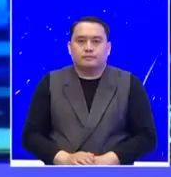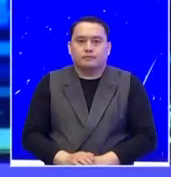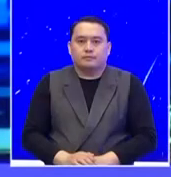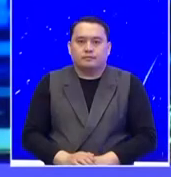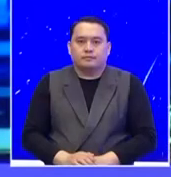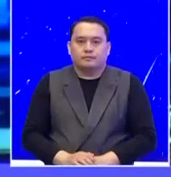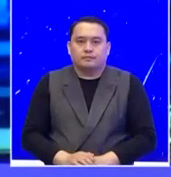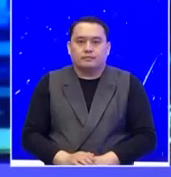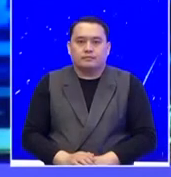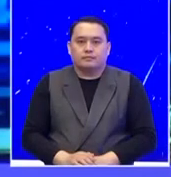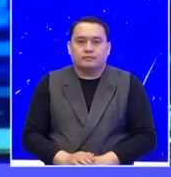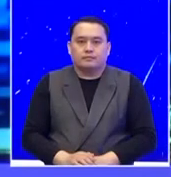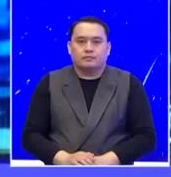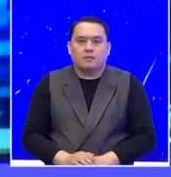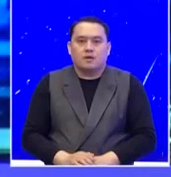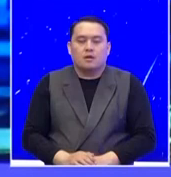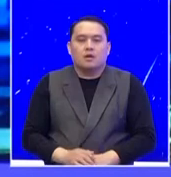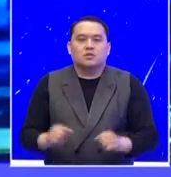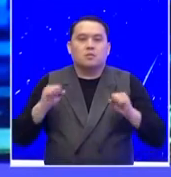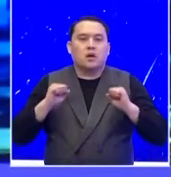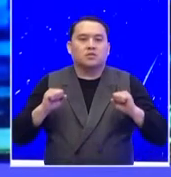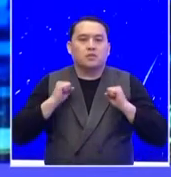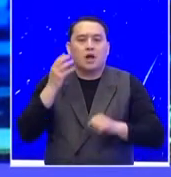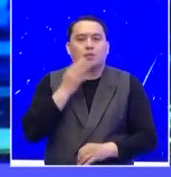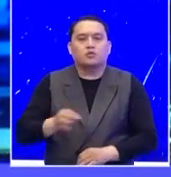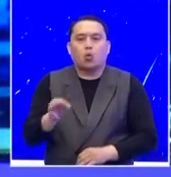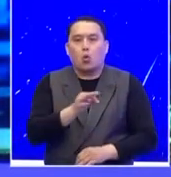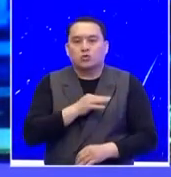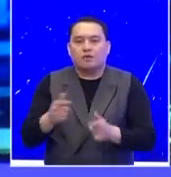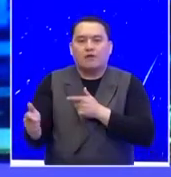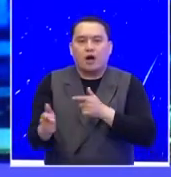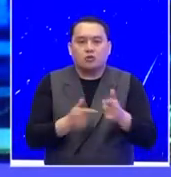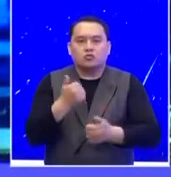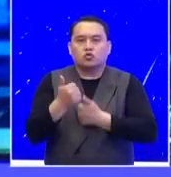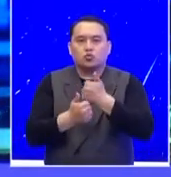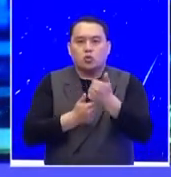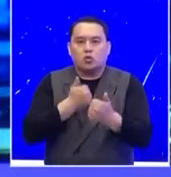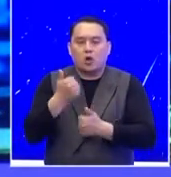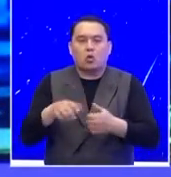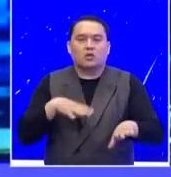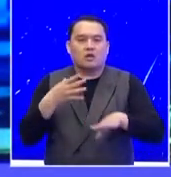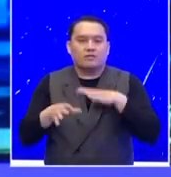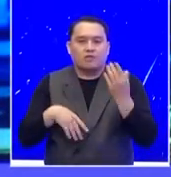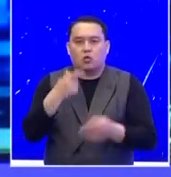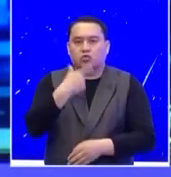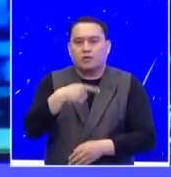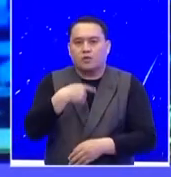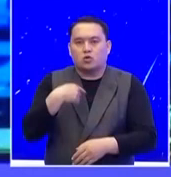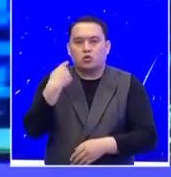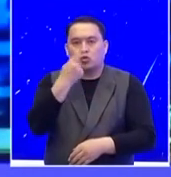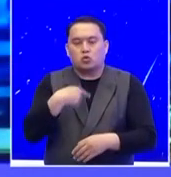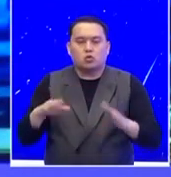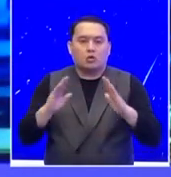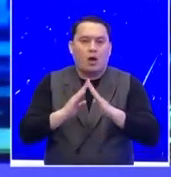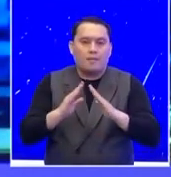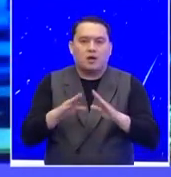Без контакта, но с результатом. Борцы Алматинской области готовятся к турнирам и чемпионатам удаленно. Технику каждого приема, скорость и